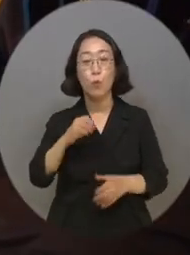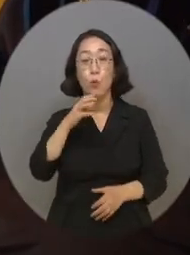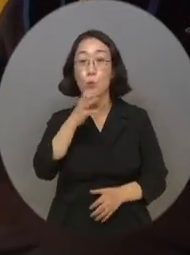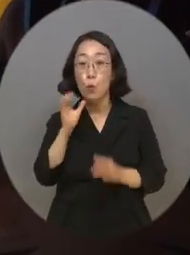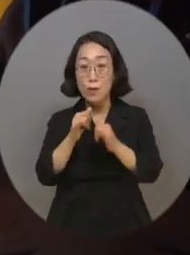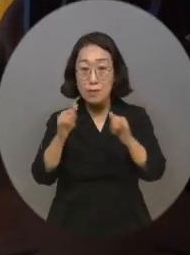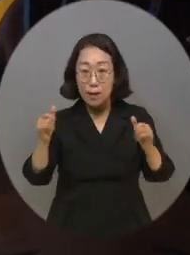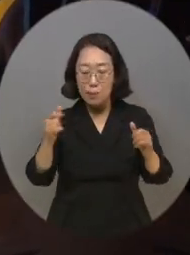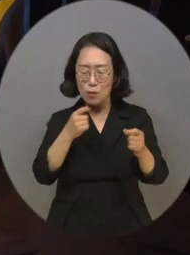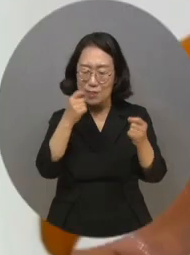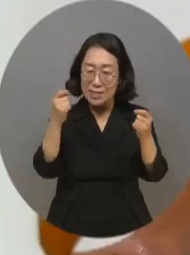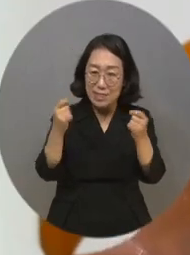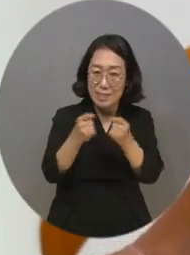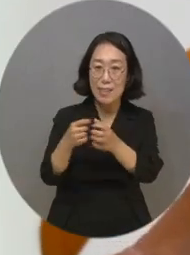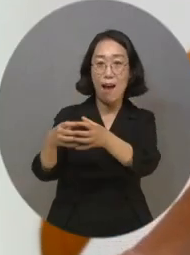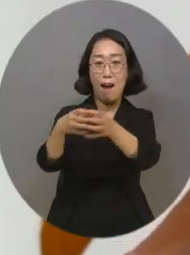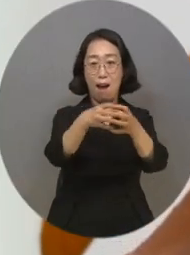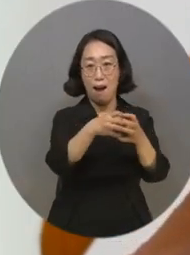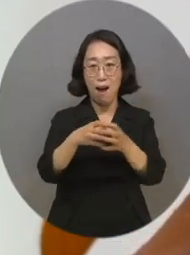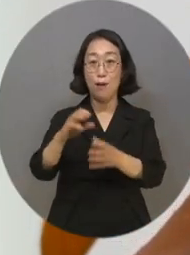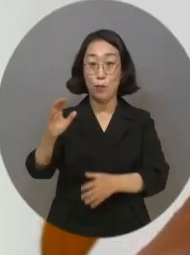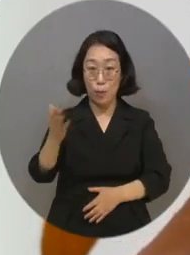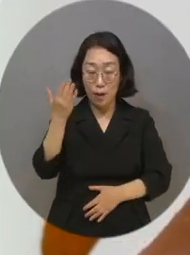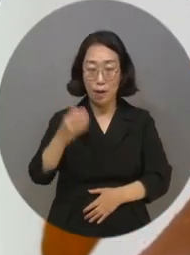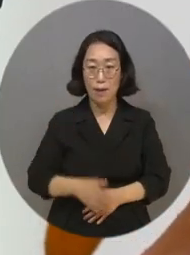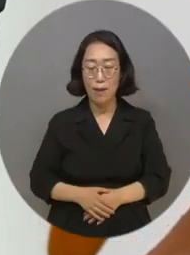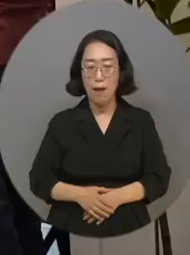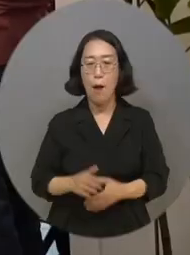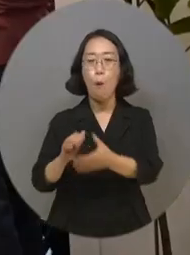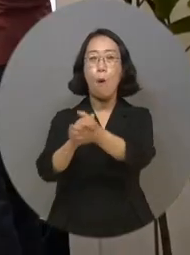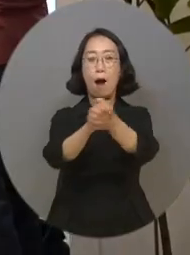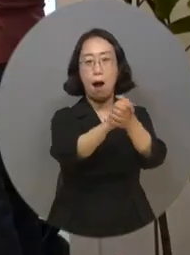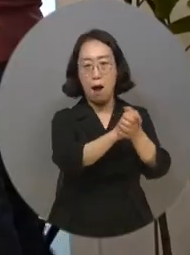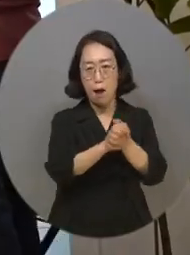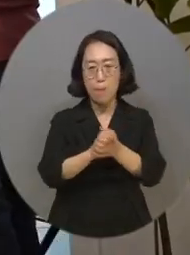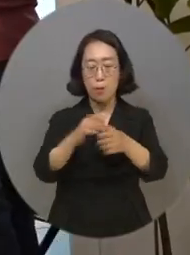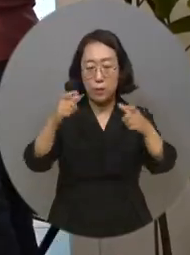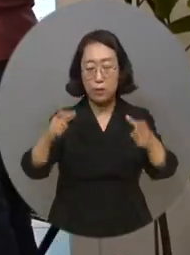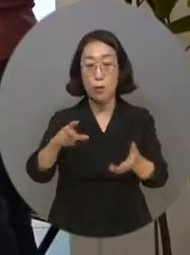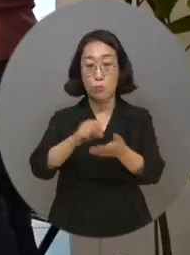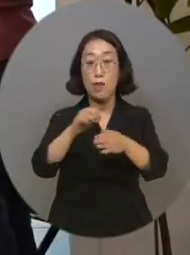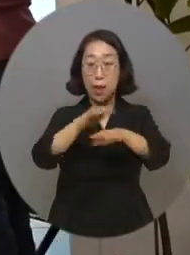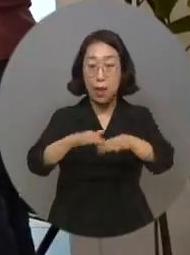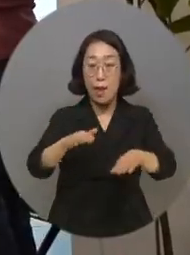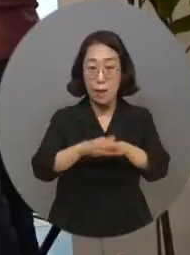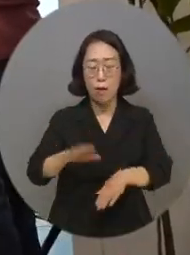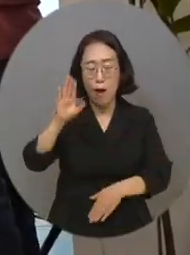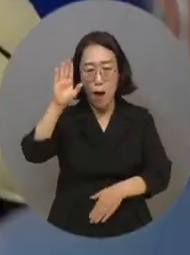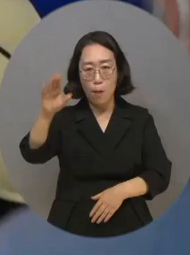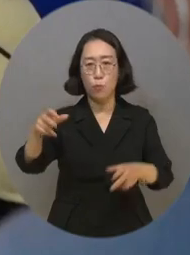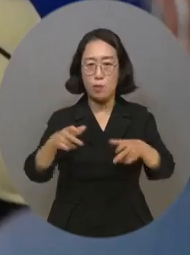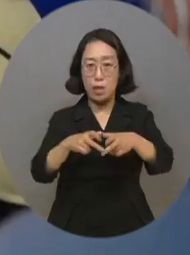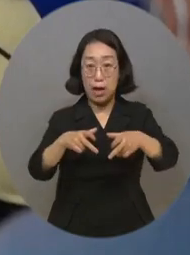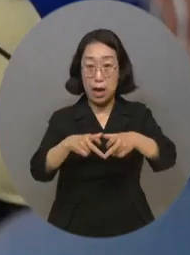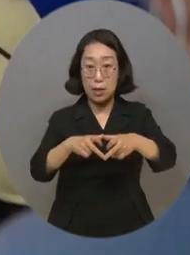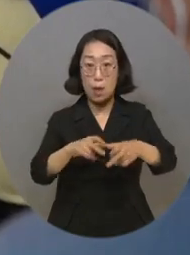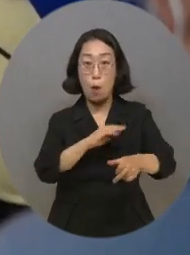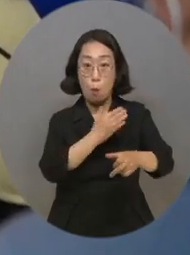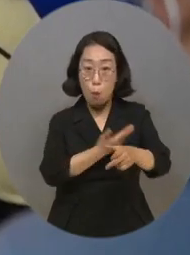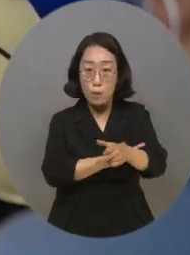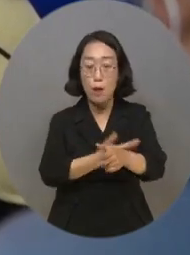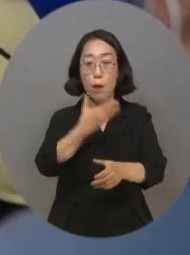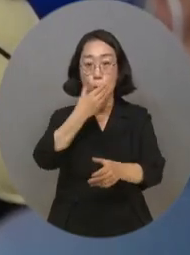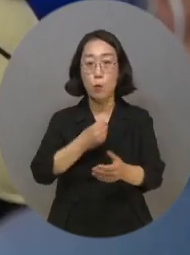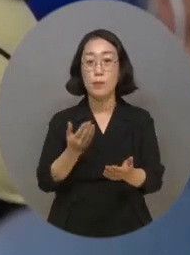한 발짝 더 가까워져 하나 되는 시간을 가져 같이 화합하고 지역 문제 해결과 앞으로 장애인의 권익과 복지